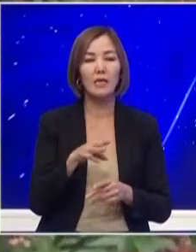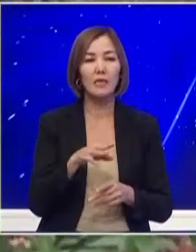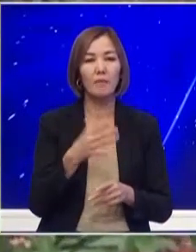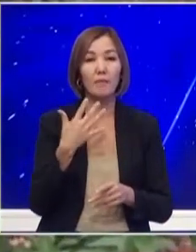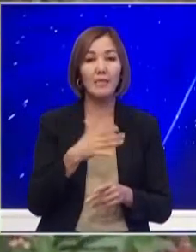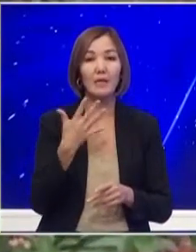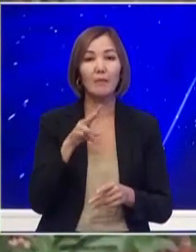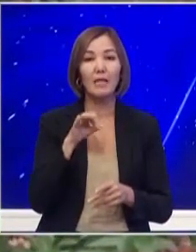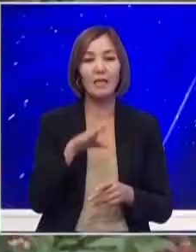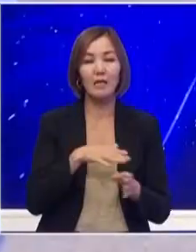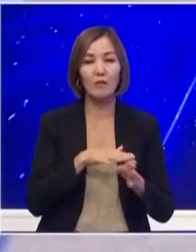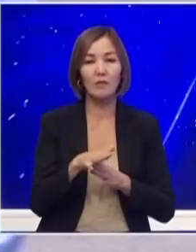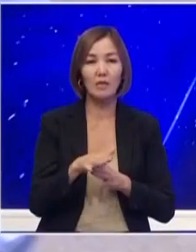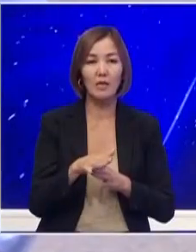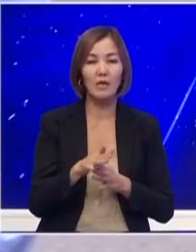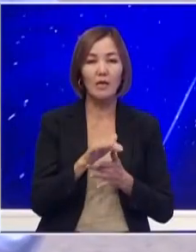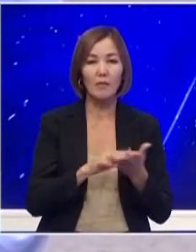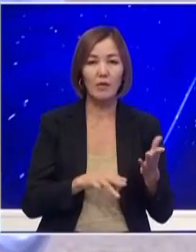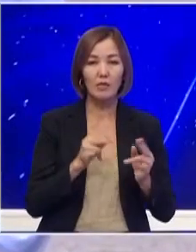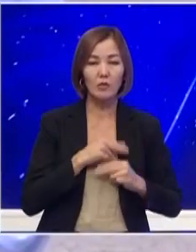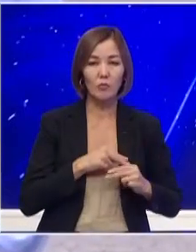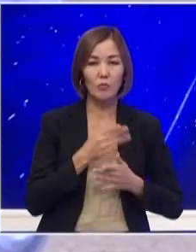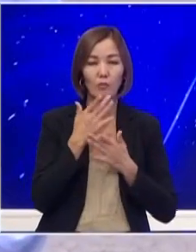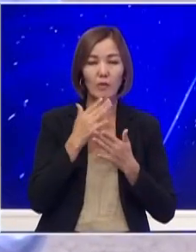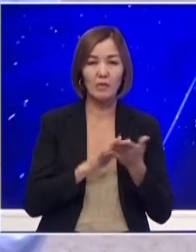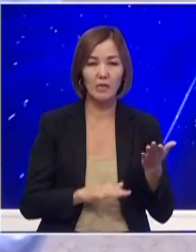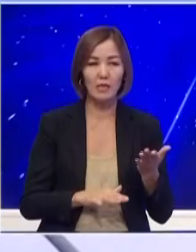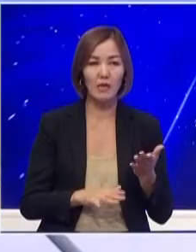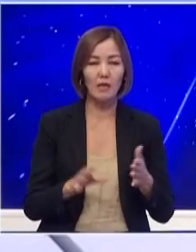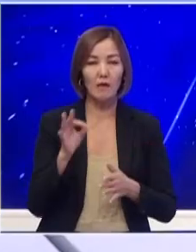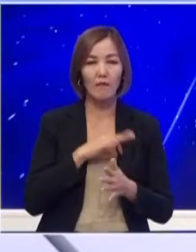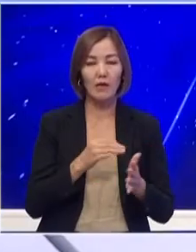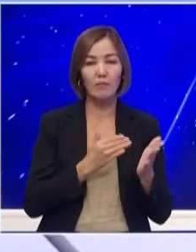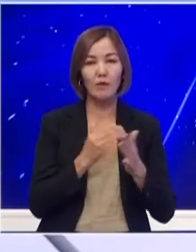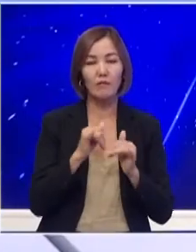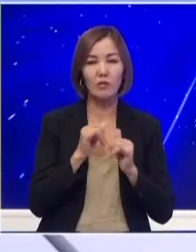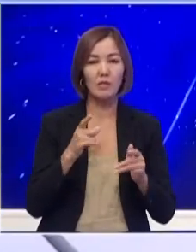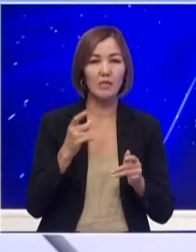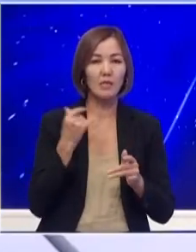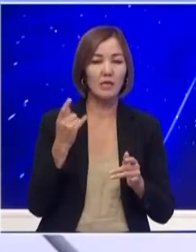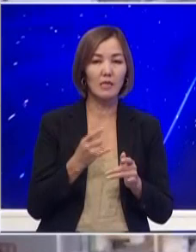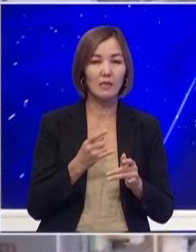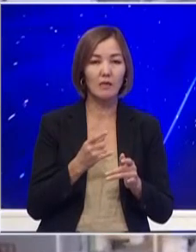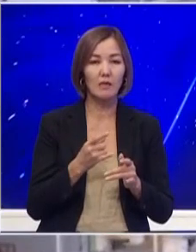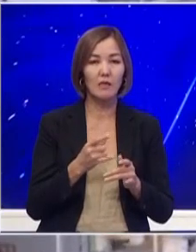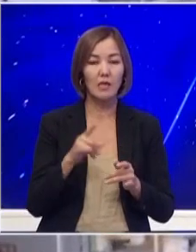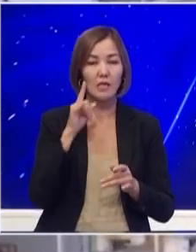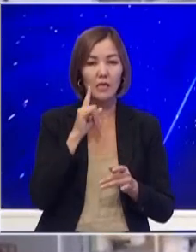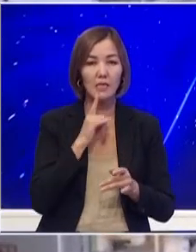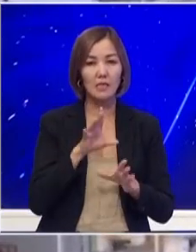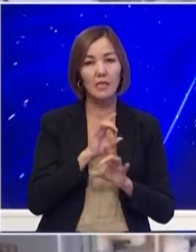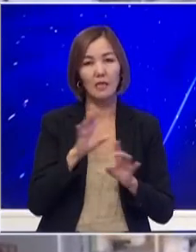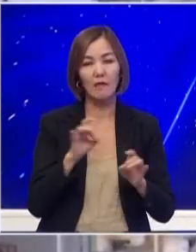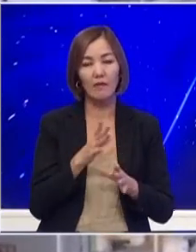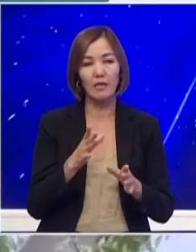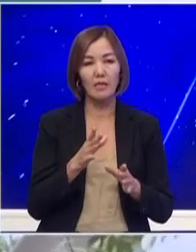55-летний юбилей. Женщина намерена продолжать любимое дело. «Хочу внести вклад в повышение сельскохозяйственного потенциала страны», – резюмировала